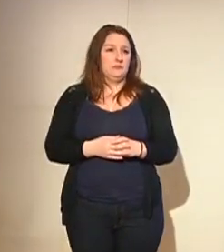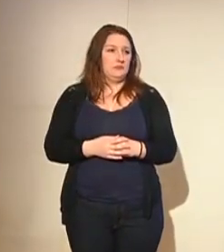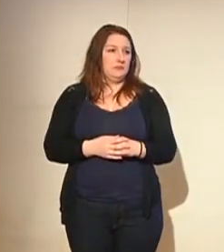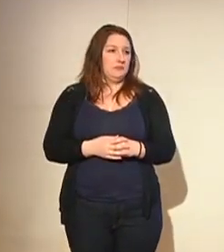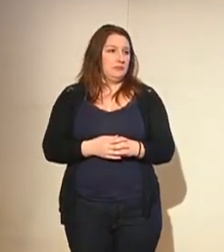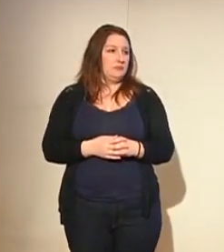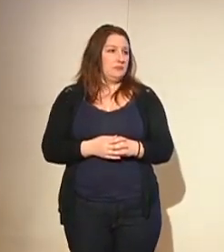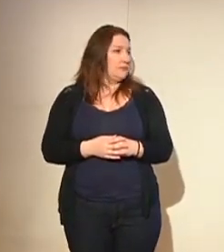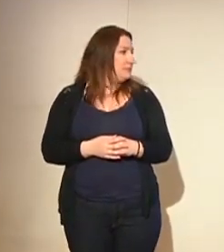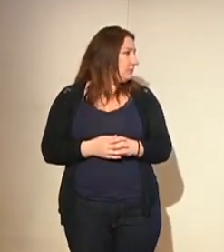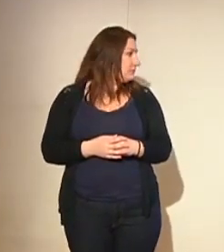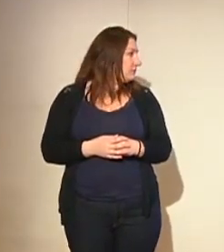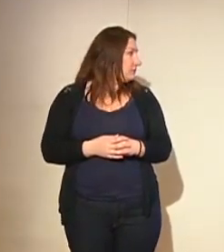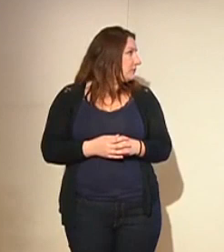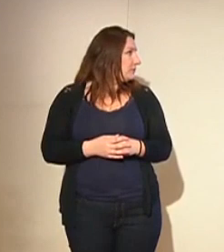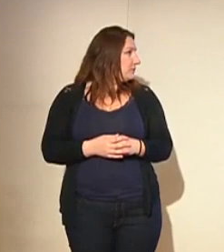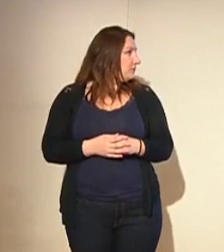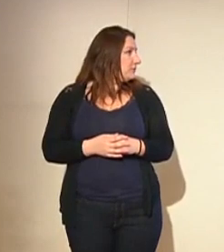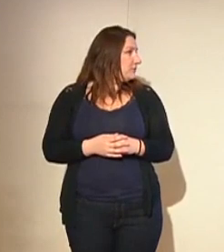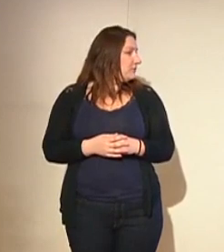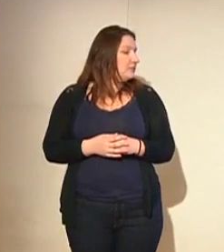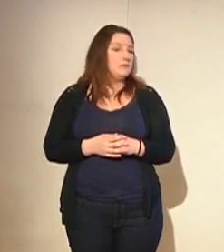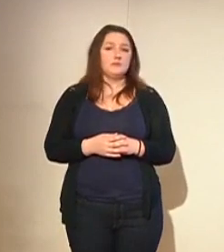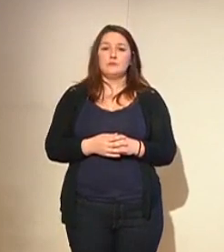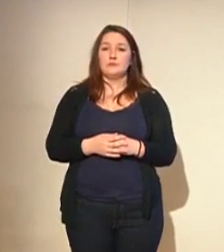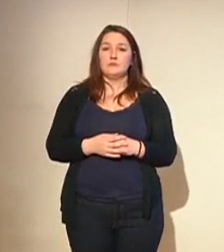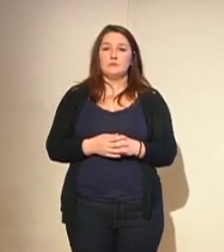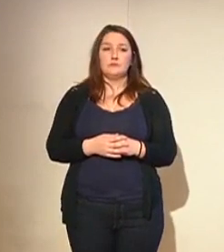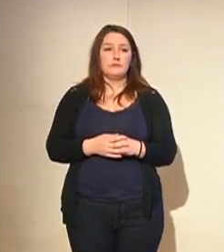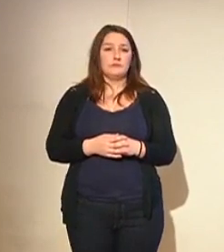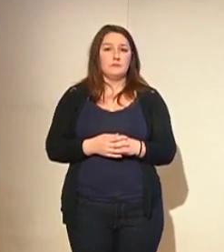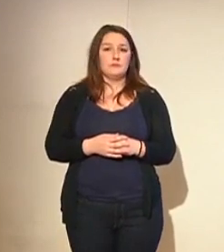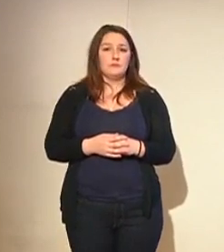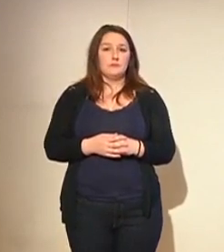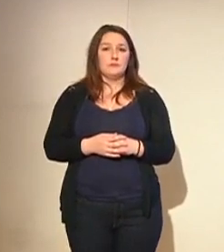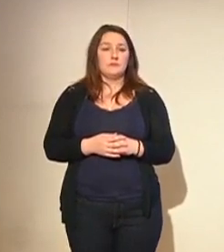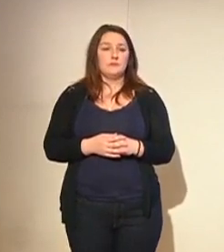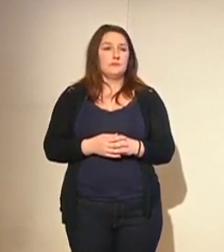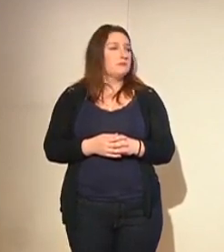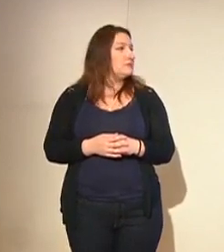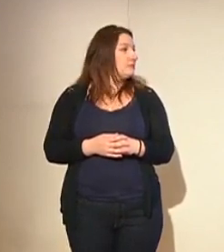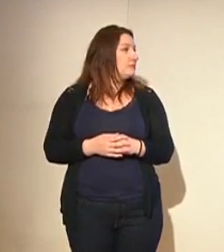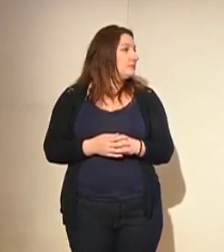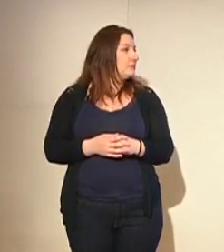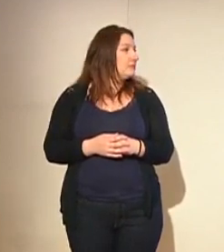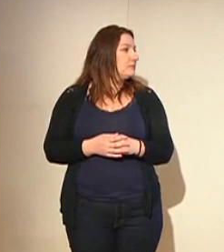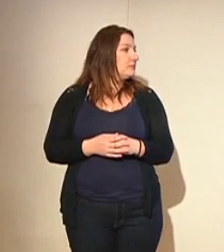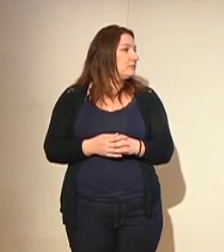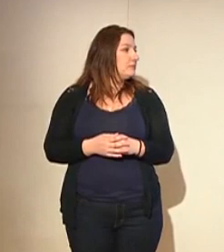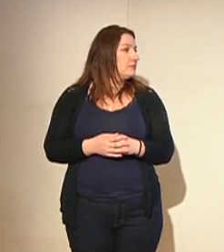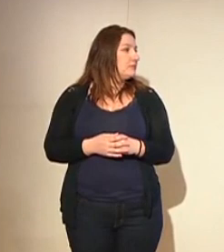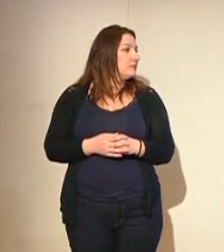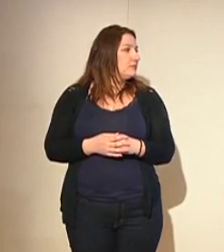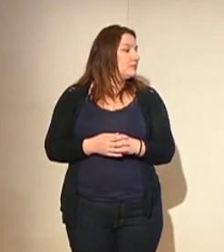municipaux donc une délibération qui fait suite je pense à des événements qui ont